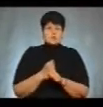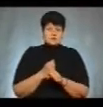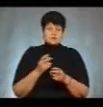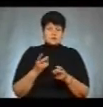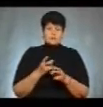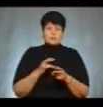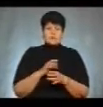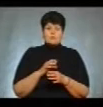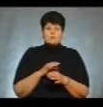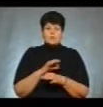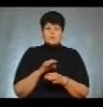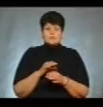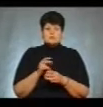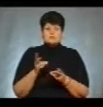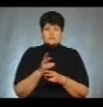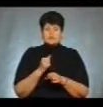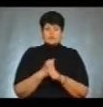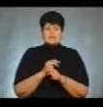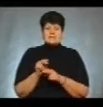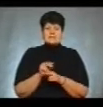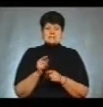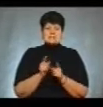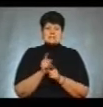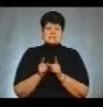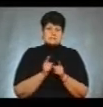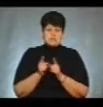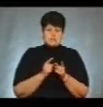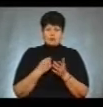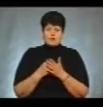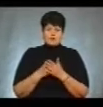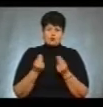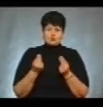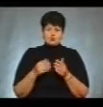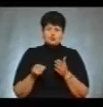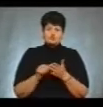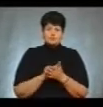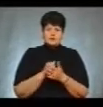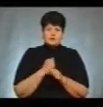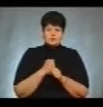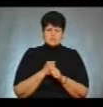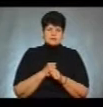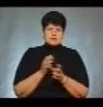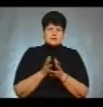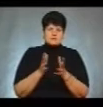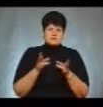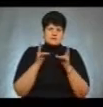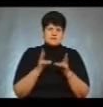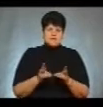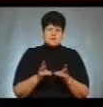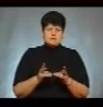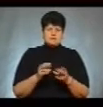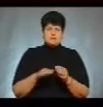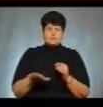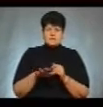проходиться зміни до проєктної, коригування проєктно-кошторисної документації, і вже робиться найбільш кричущі аварійні небезпечні ділянки. Тобто